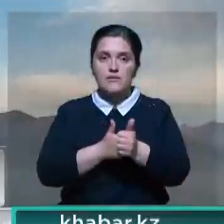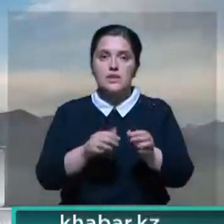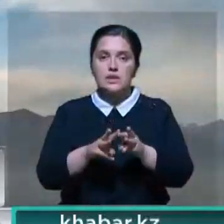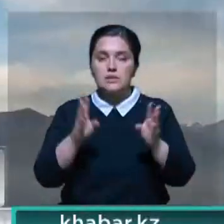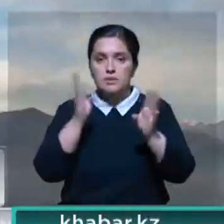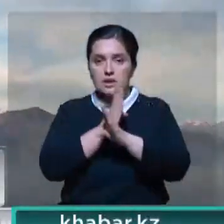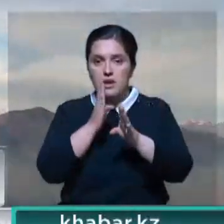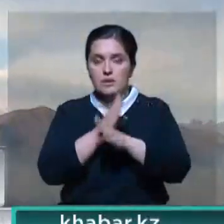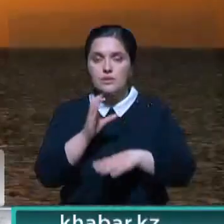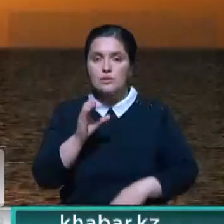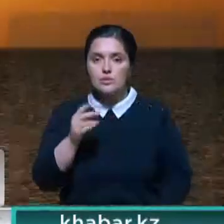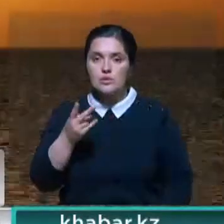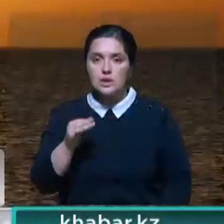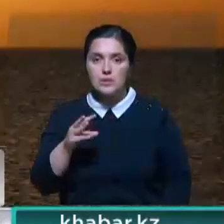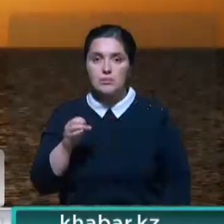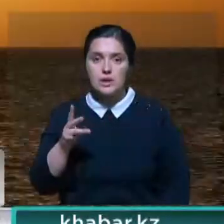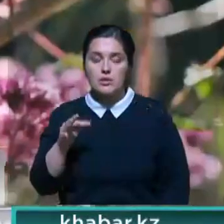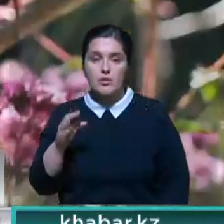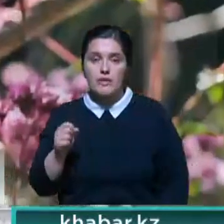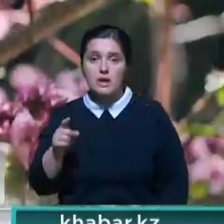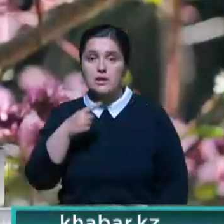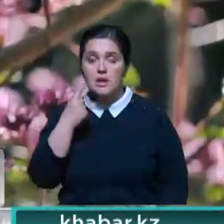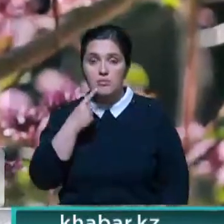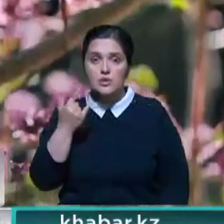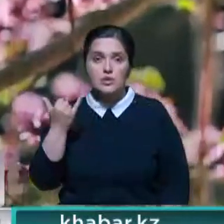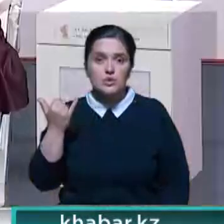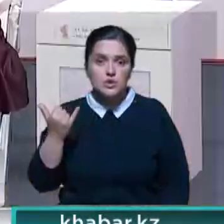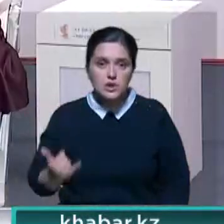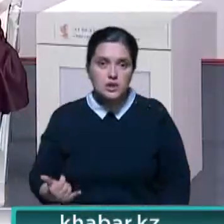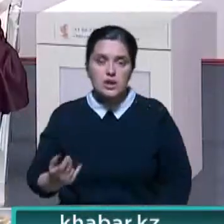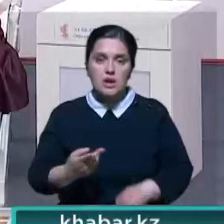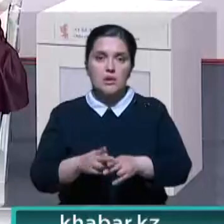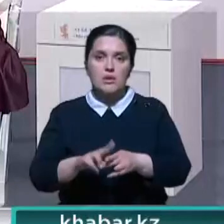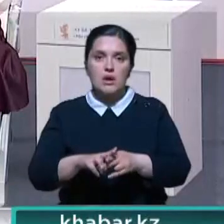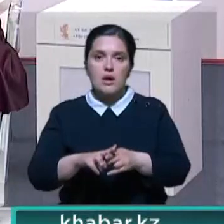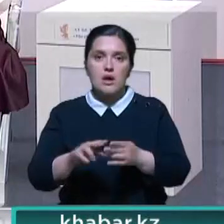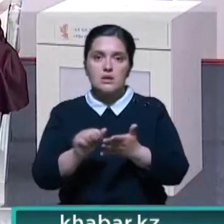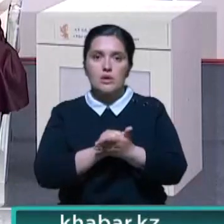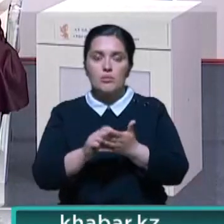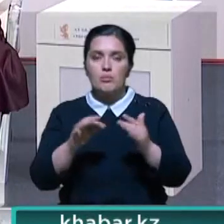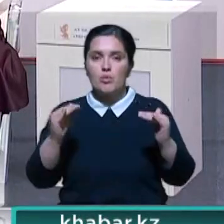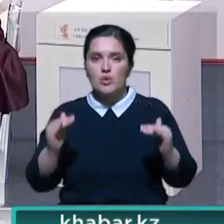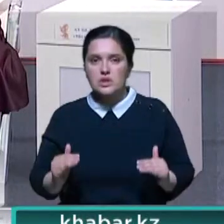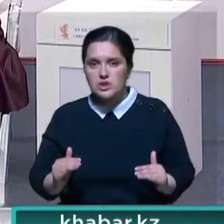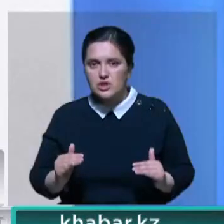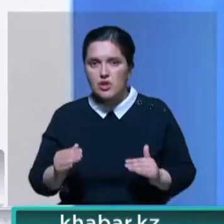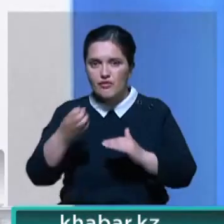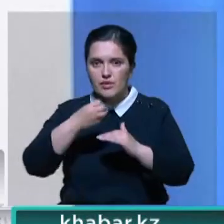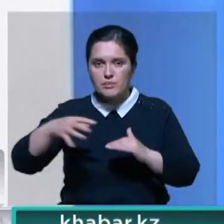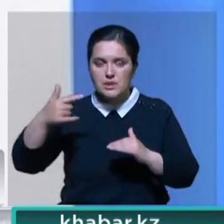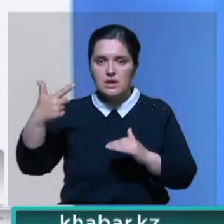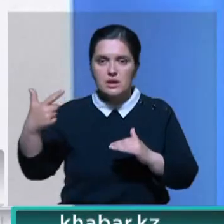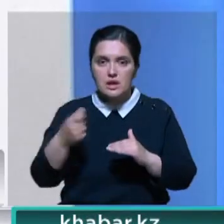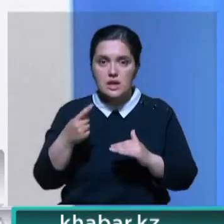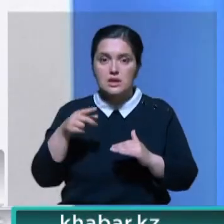меры. Вице-министр экологии Зульфия Сулейменова также отметила, что сейчас актуализируются документы по снижению